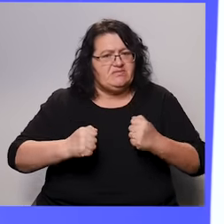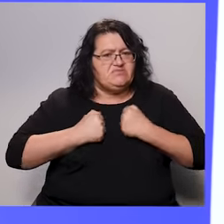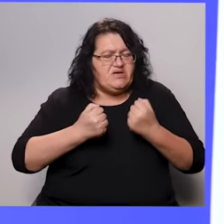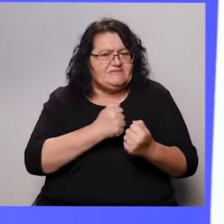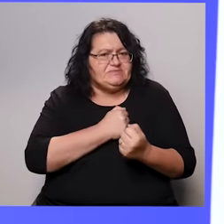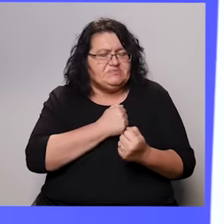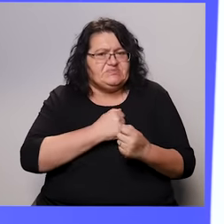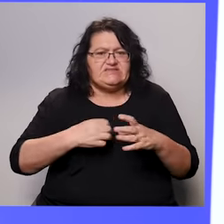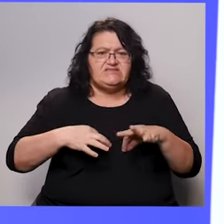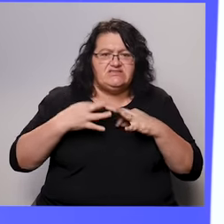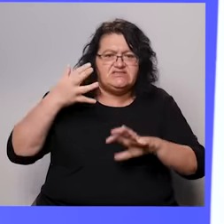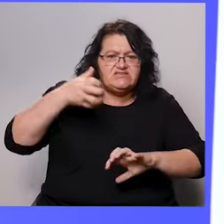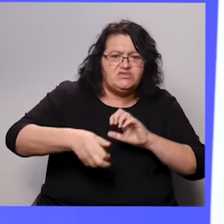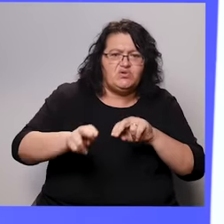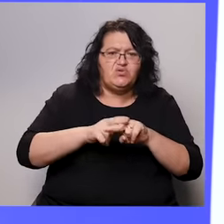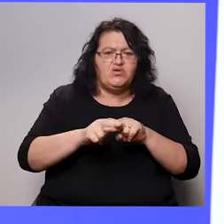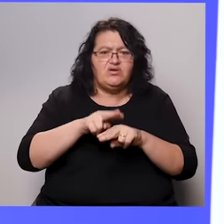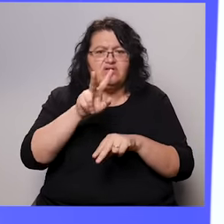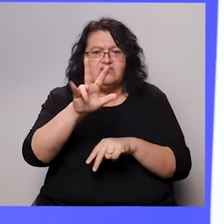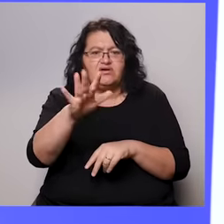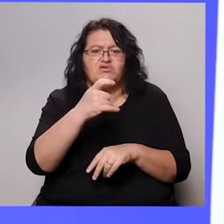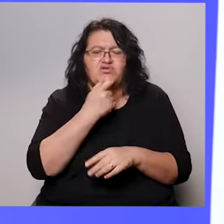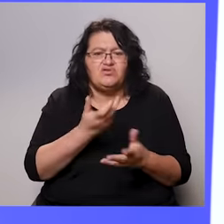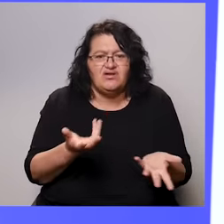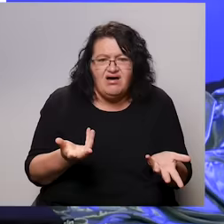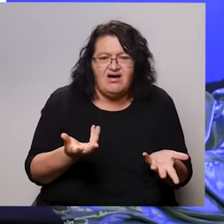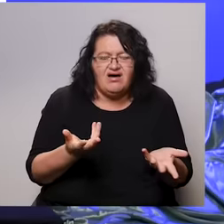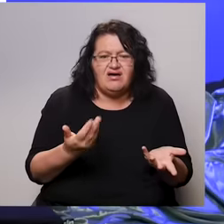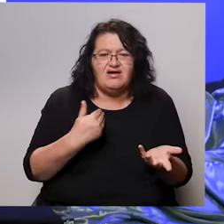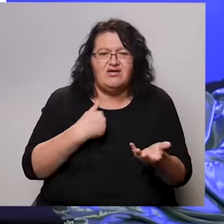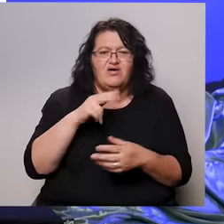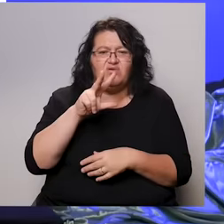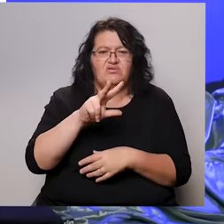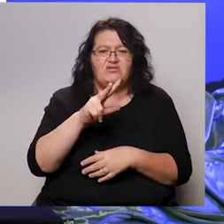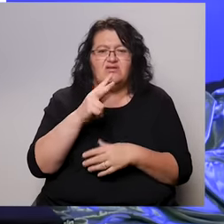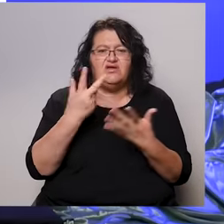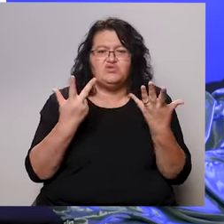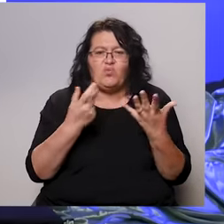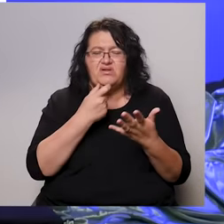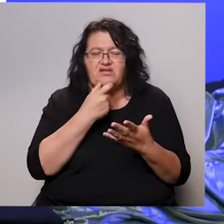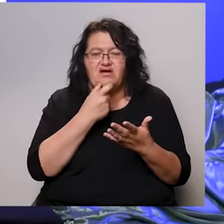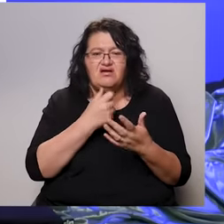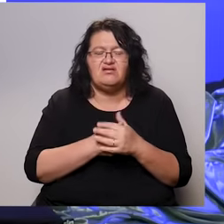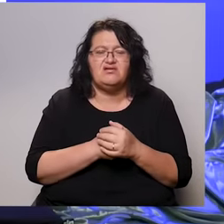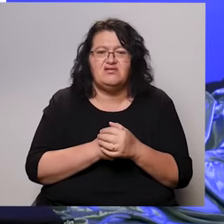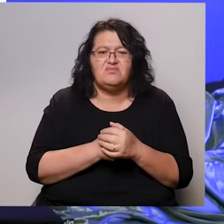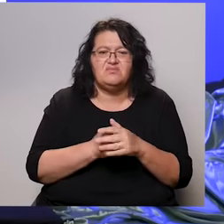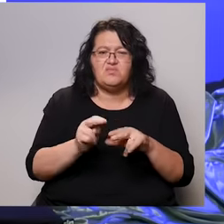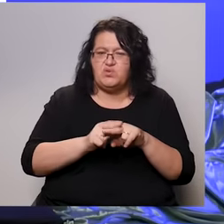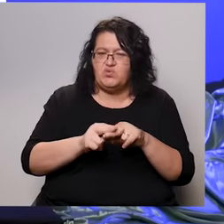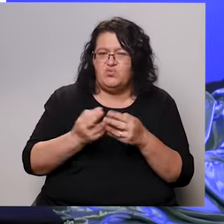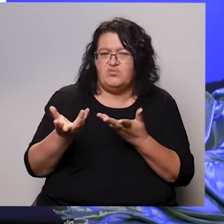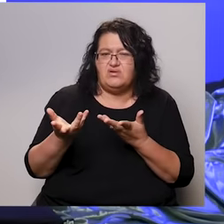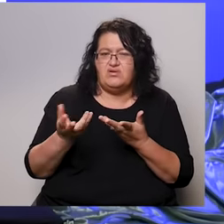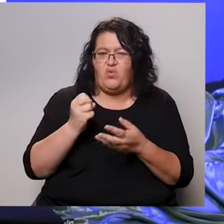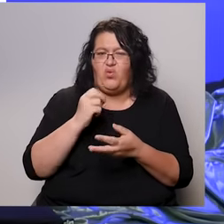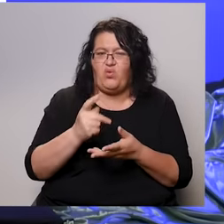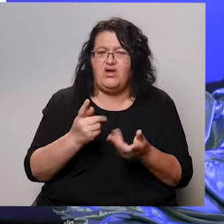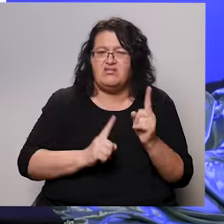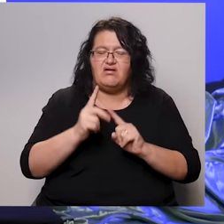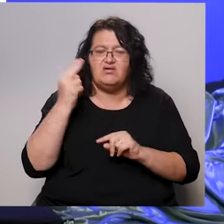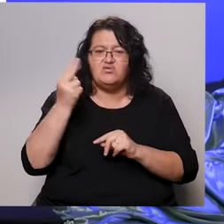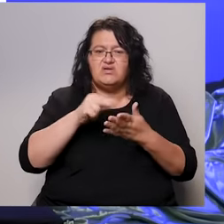adică are 35 de ani, eu aveam 38 de ani pe atunci și am zis, ok,